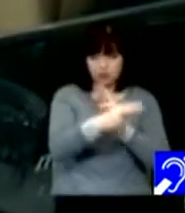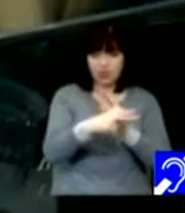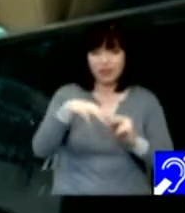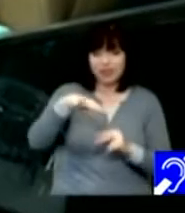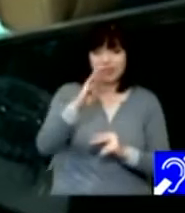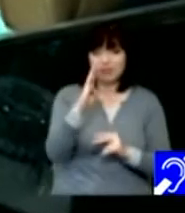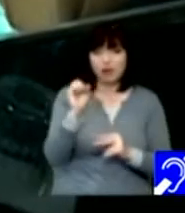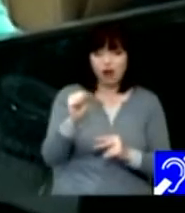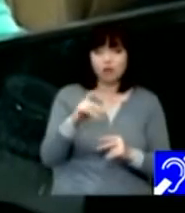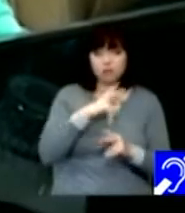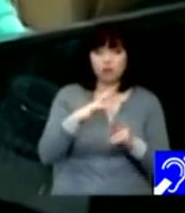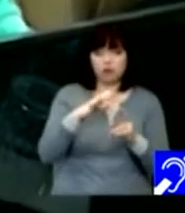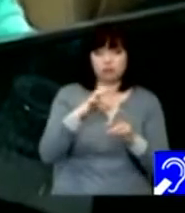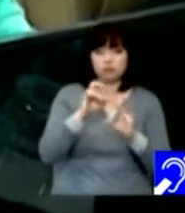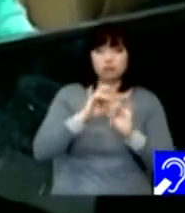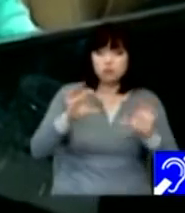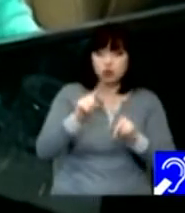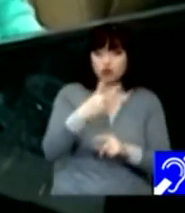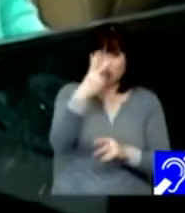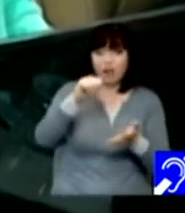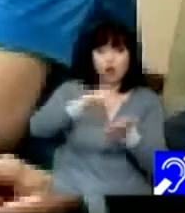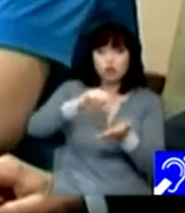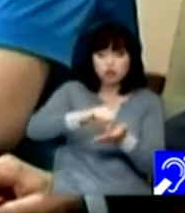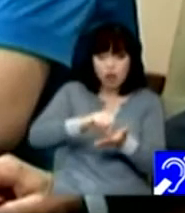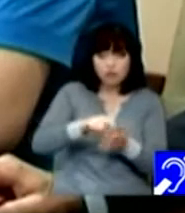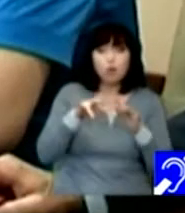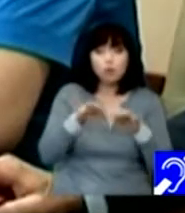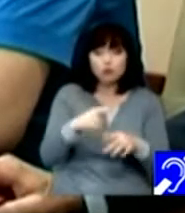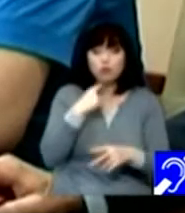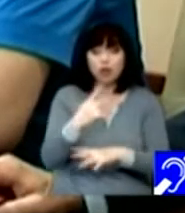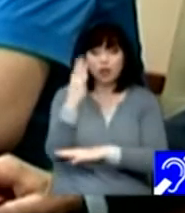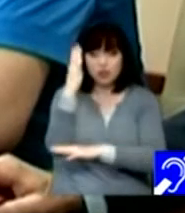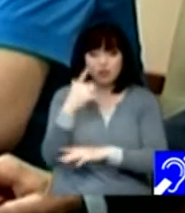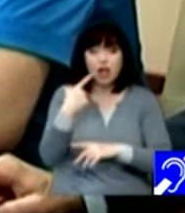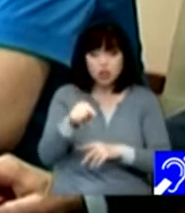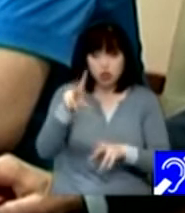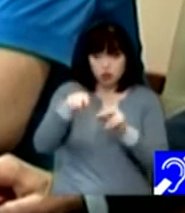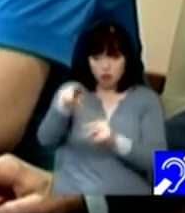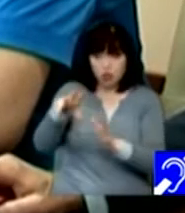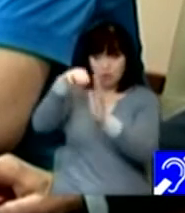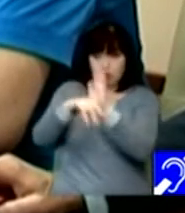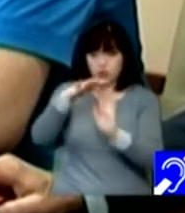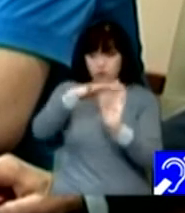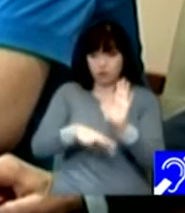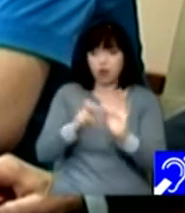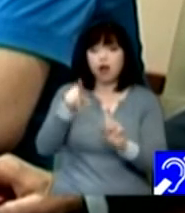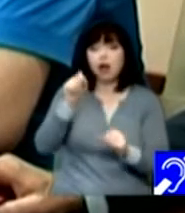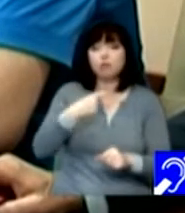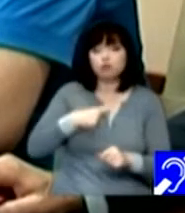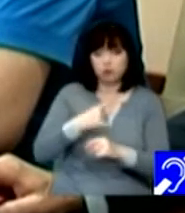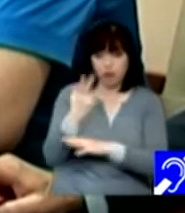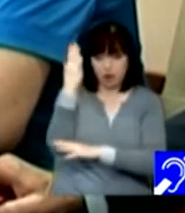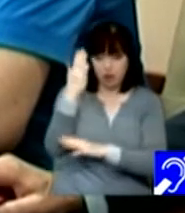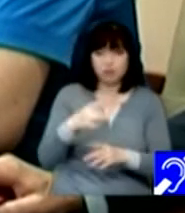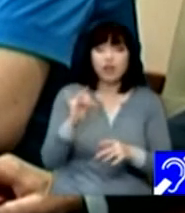difuzat imagini de la ședința CSM în care cei doi au participat la o procedură de vot în care erau direct vizați. Inspectorii de integritate trebuie să